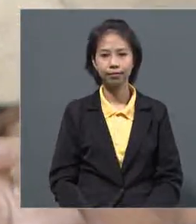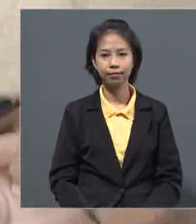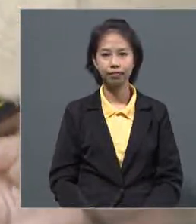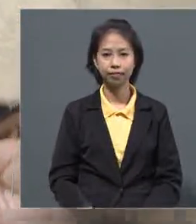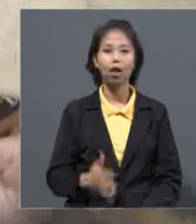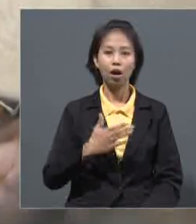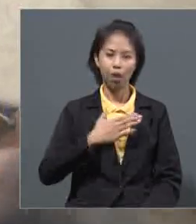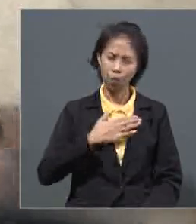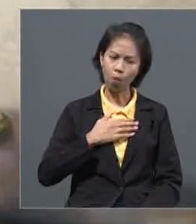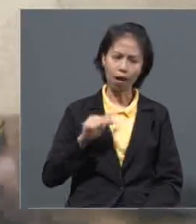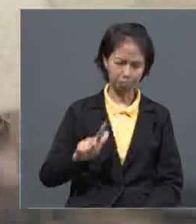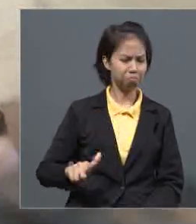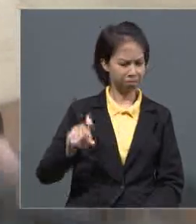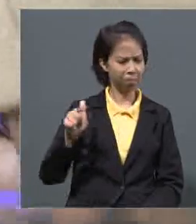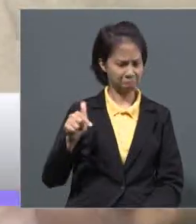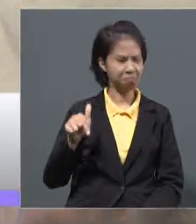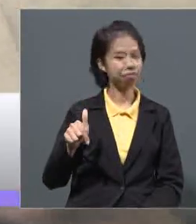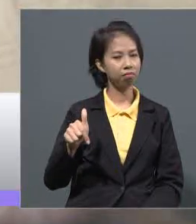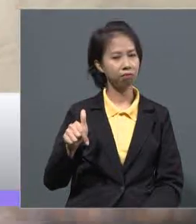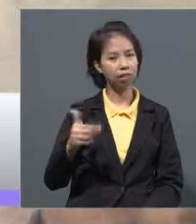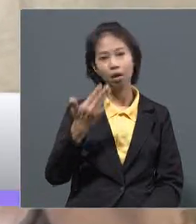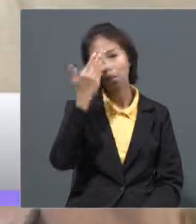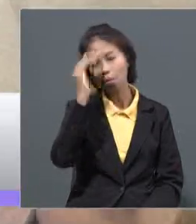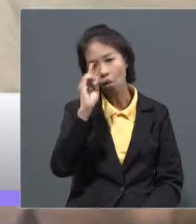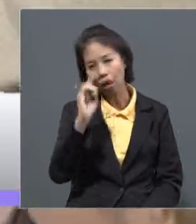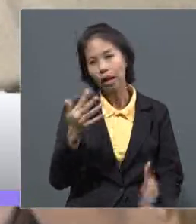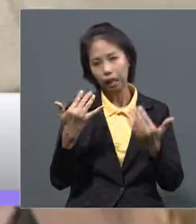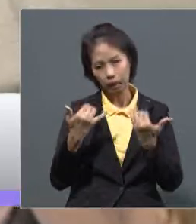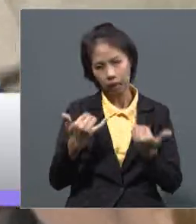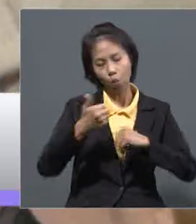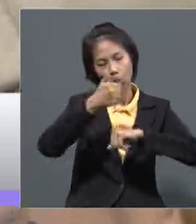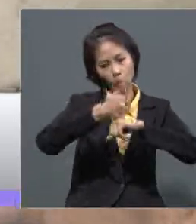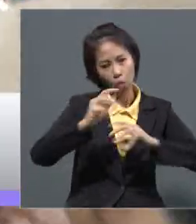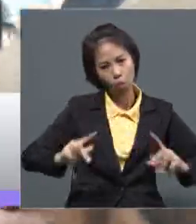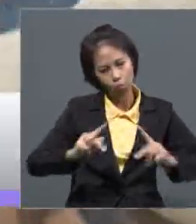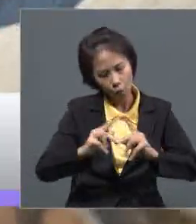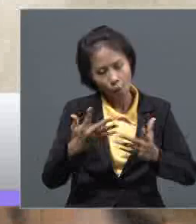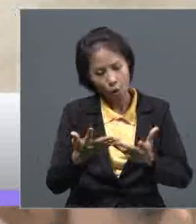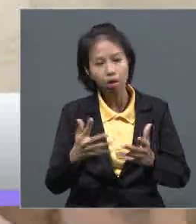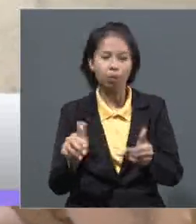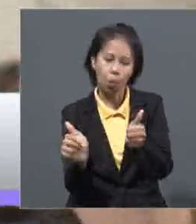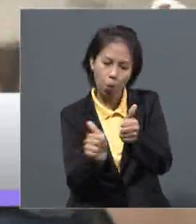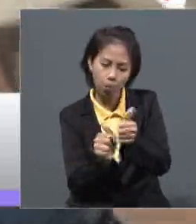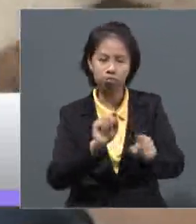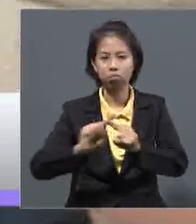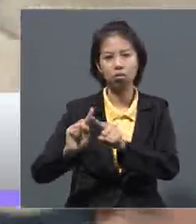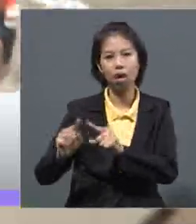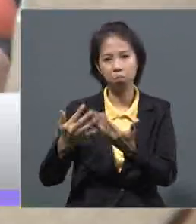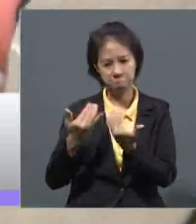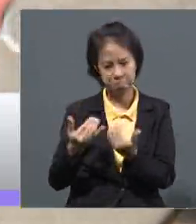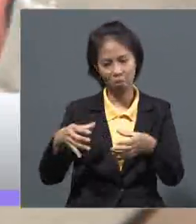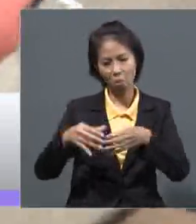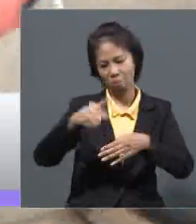ผมว่าเป็นจุดแข็งของกระทรวงมหาดไทยรัฐมนตรีทุกคนที่มาอยู่ที่นี่ในยุคนี้เนี่ยเป็นรัฐมนตรี